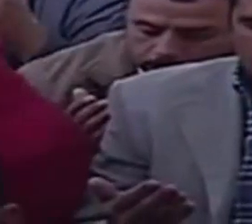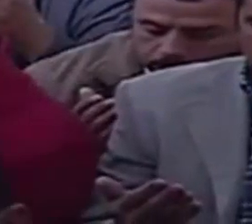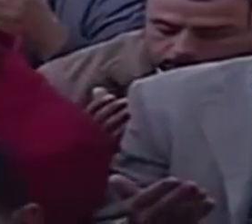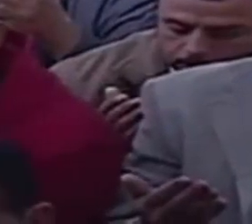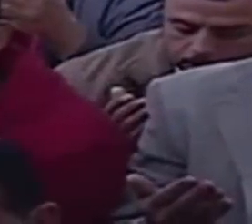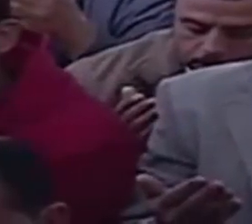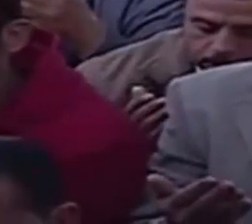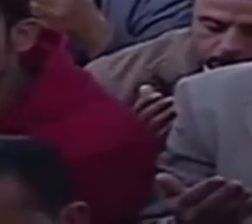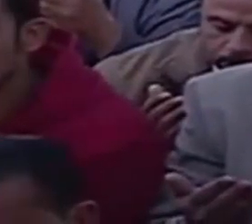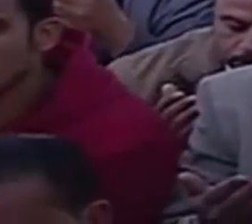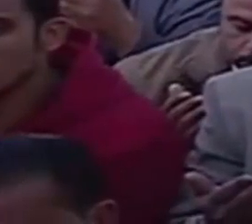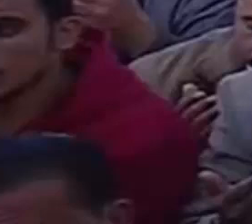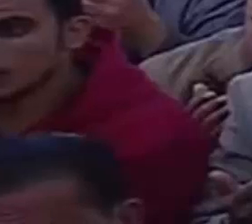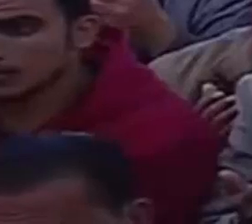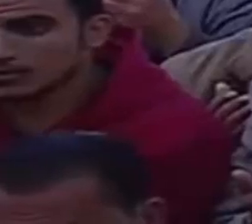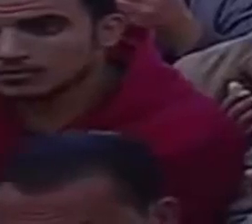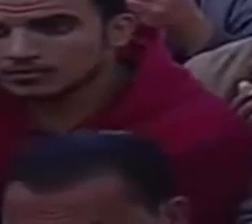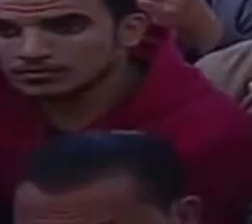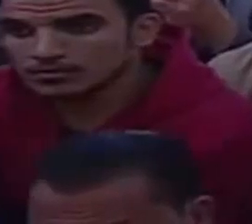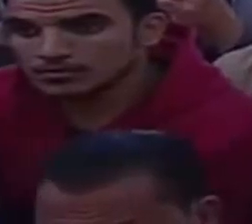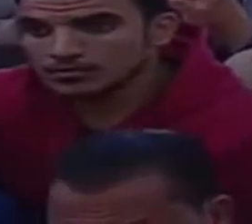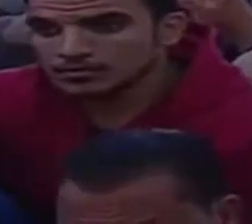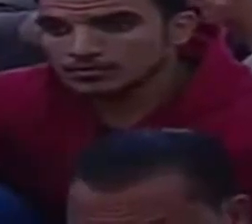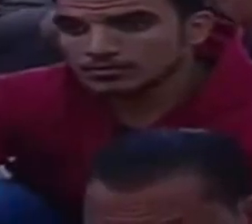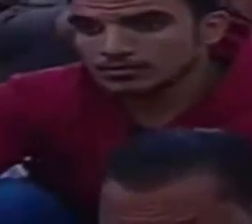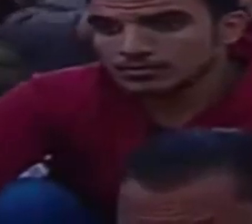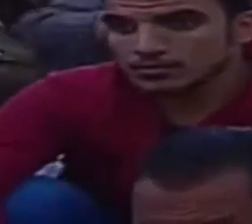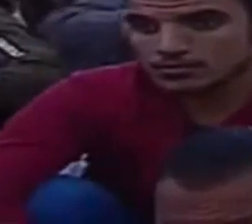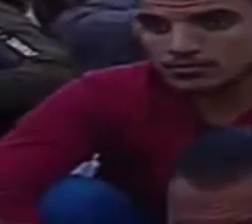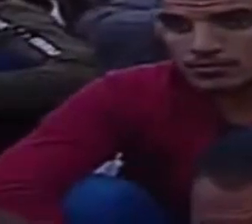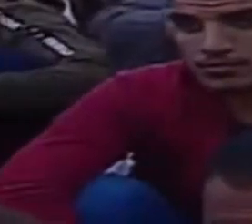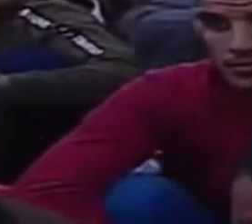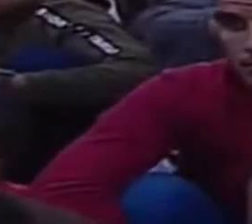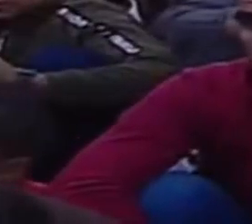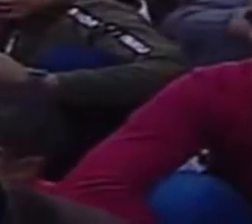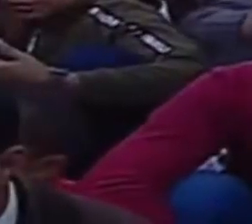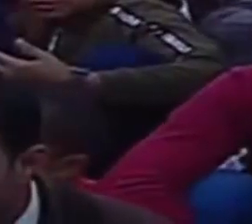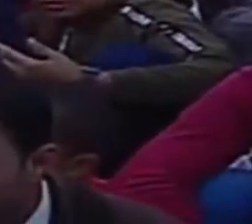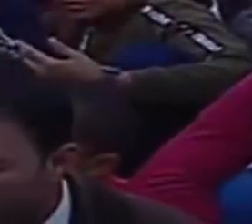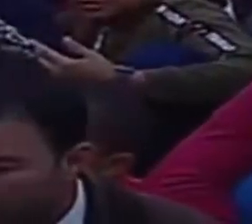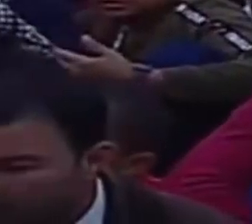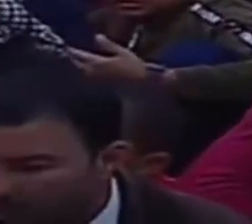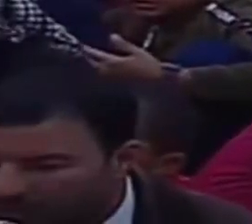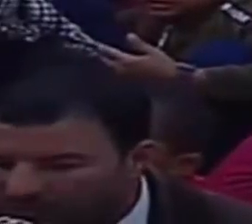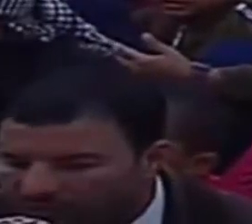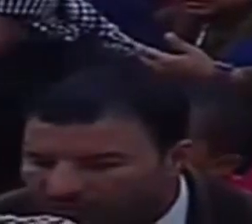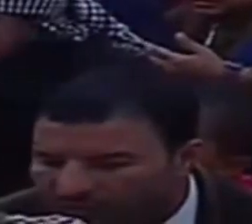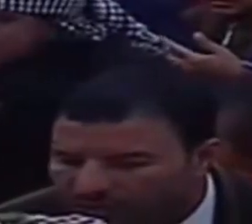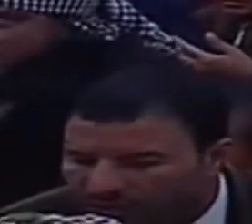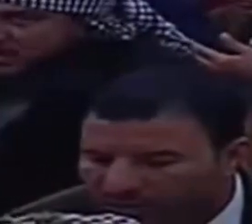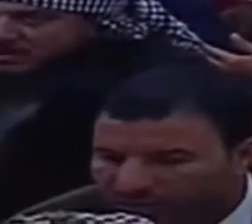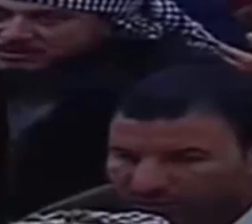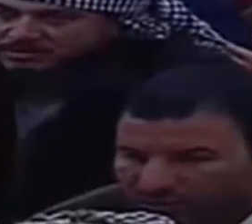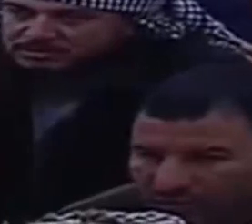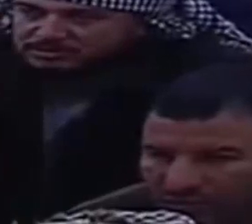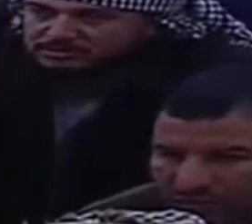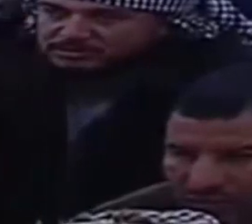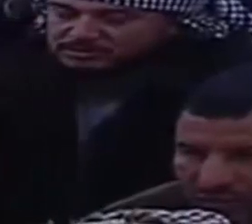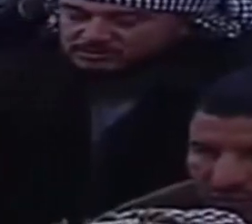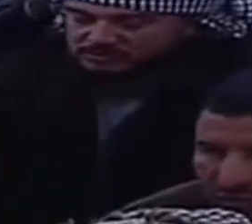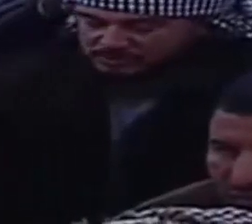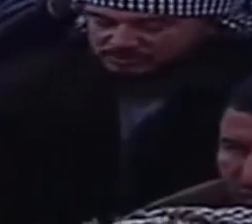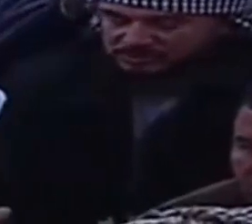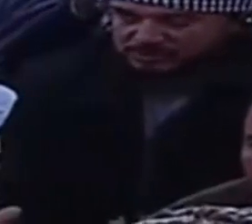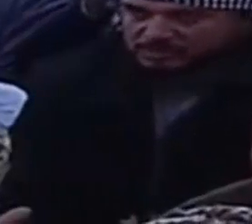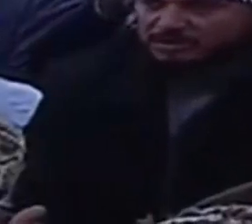مريضا الا شفيته. اللهم لا تجعل فينا ولا لنا ولا بيننا مريضا الا شفيته، ولا هما